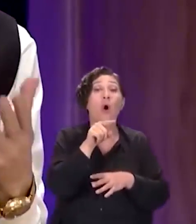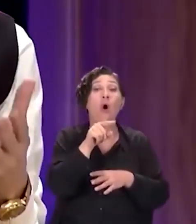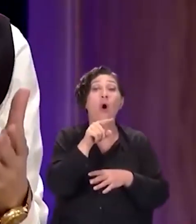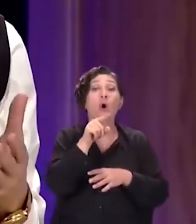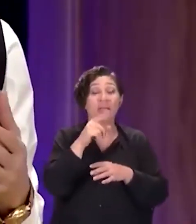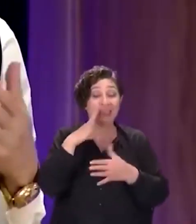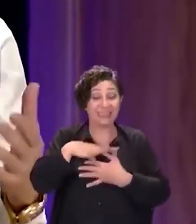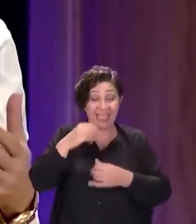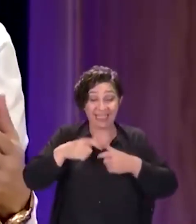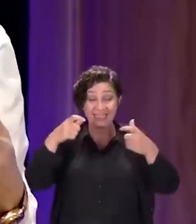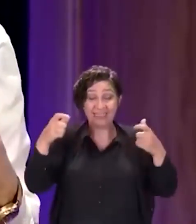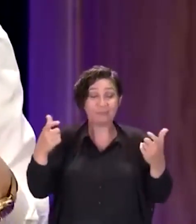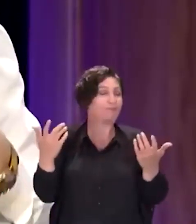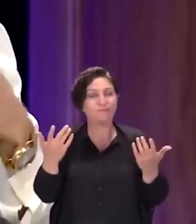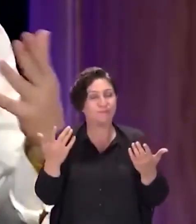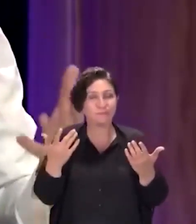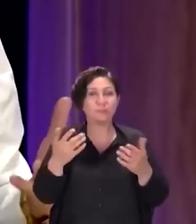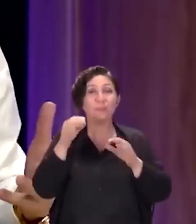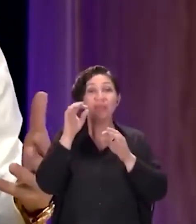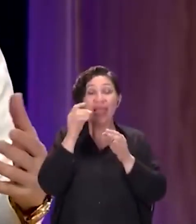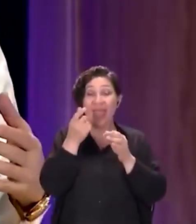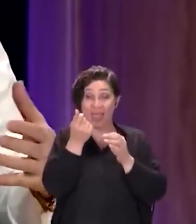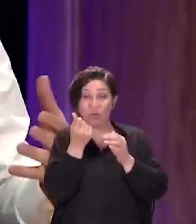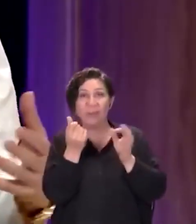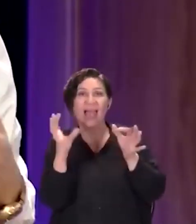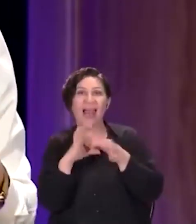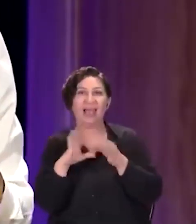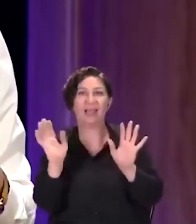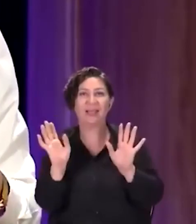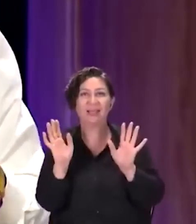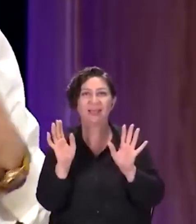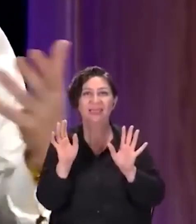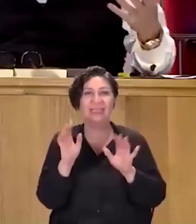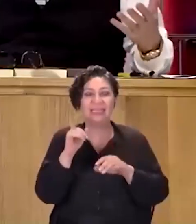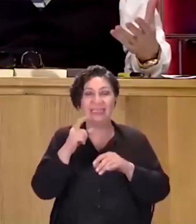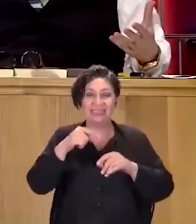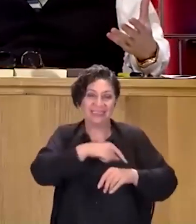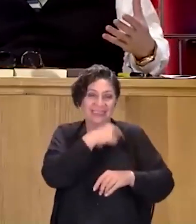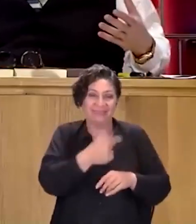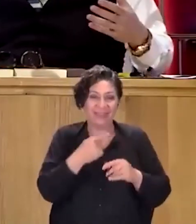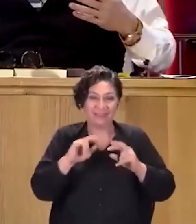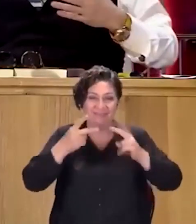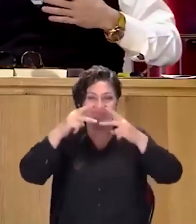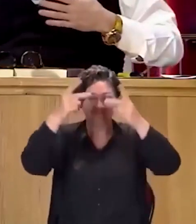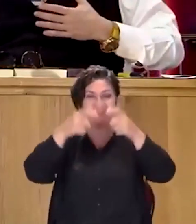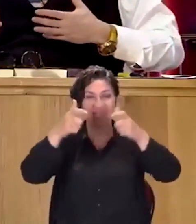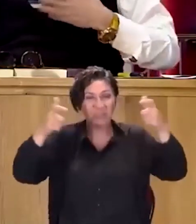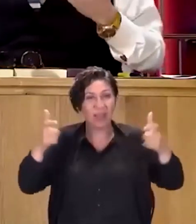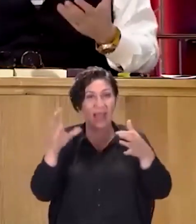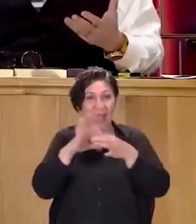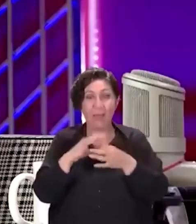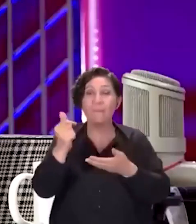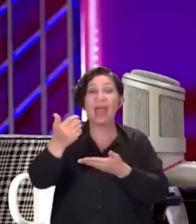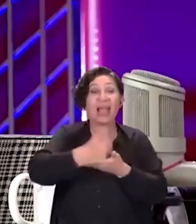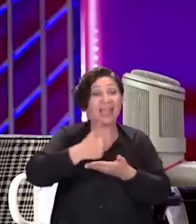bestseller oluyor. Kişisel gelişim kitapları şöyle, tabii ki ekonomiyle de alakalı, sınıfsal gelişmeyle de alakalı,